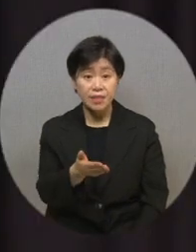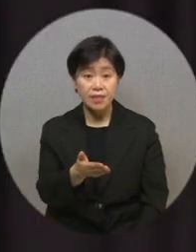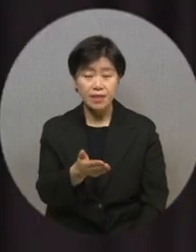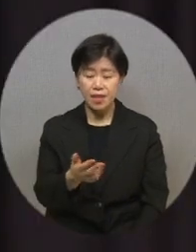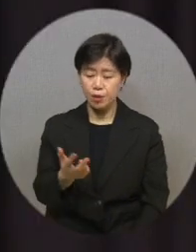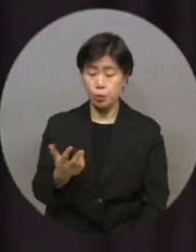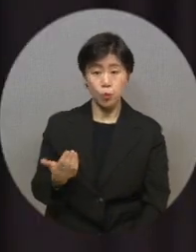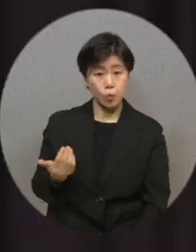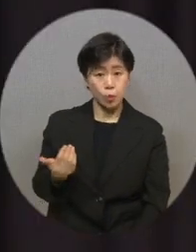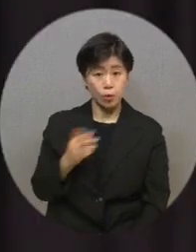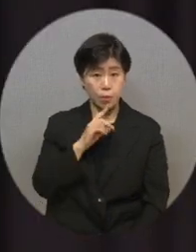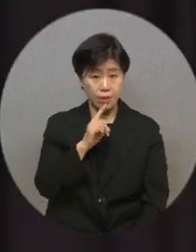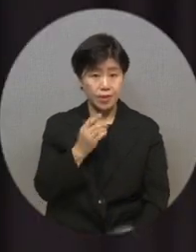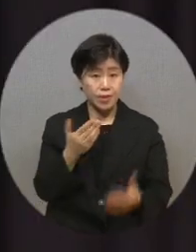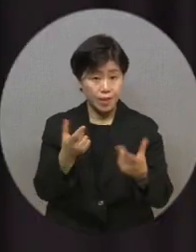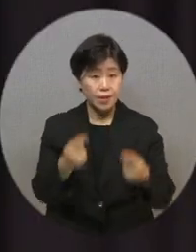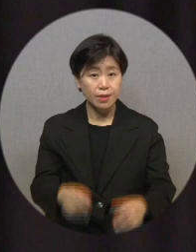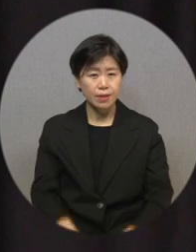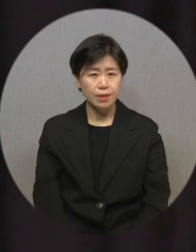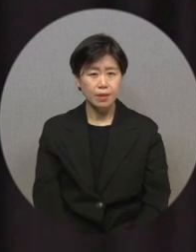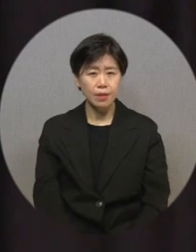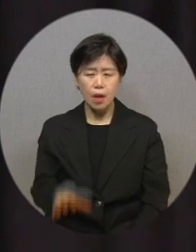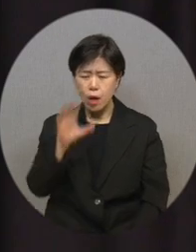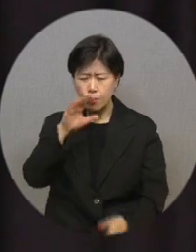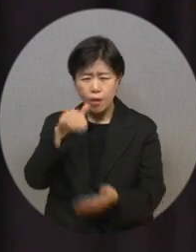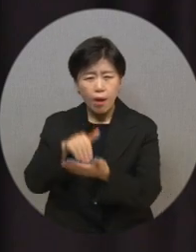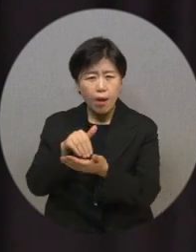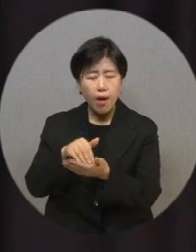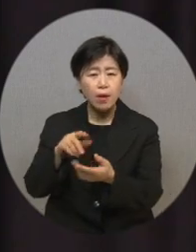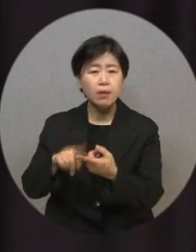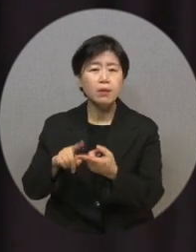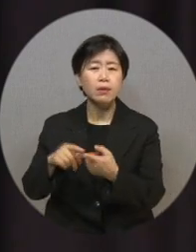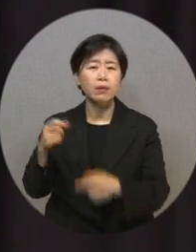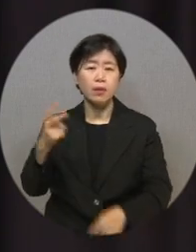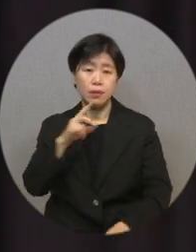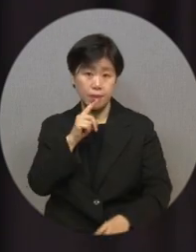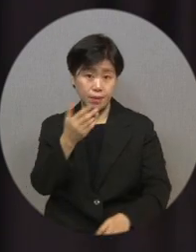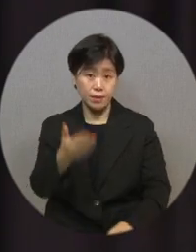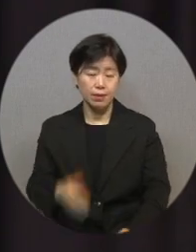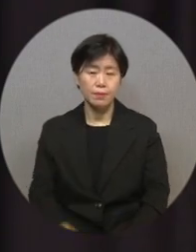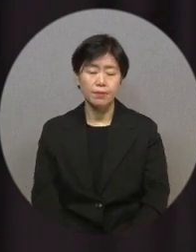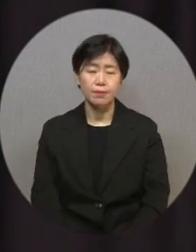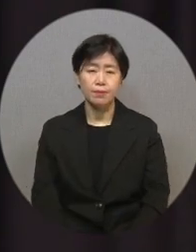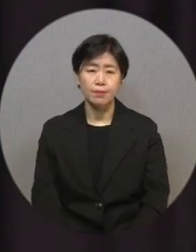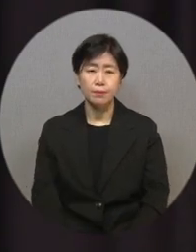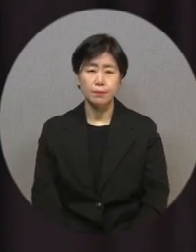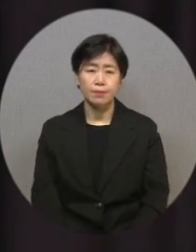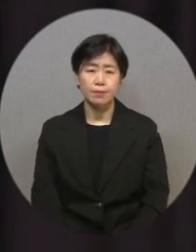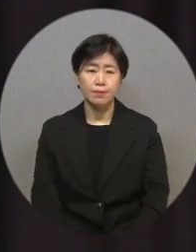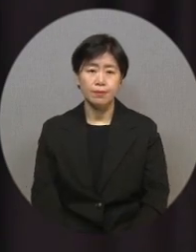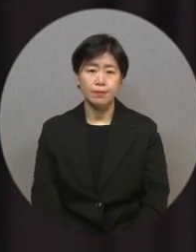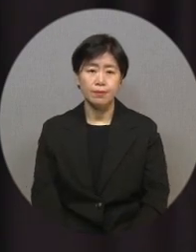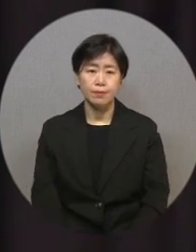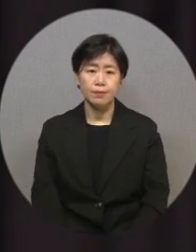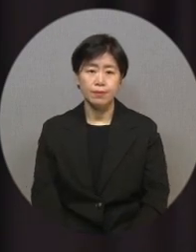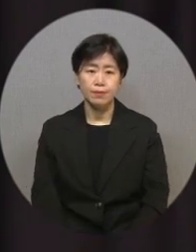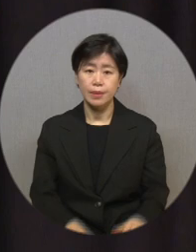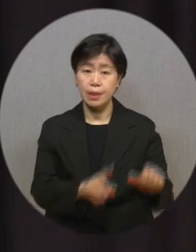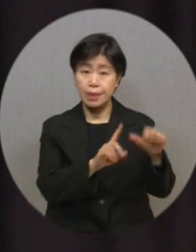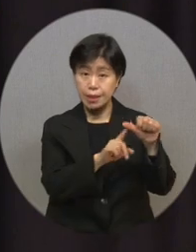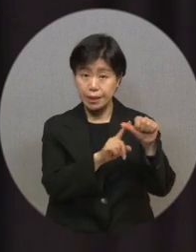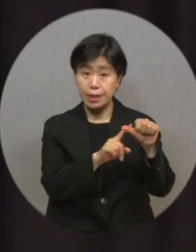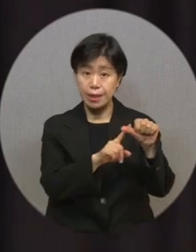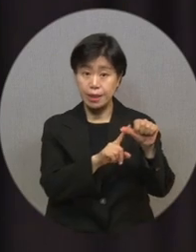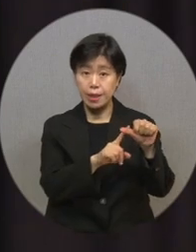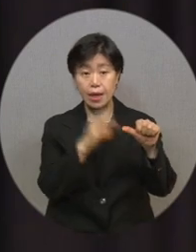가지 사항인데 훈련 파트만 제가 조금 다시 또 떼어서 말씀을 드리겠습니다 예 그래서 이제 아까 다섯 개의 이제 저희가